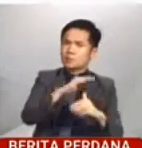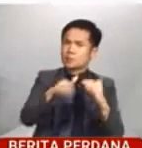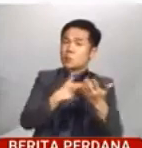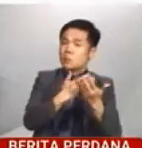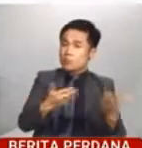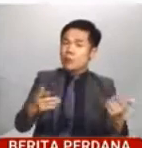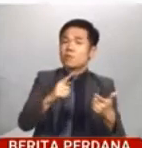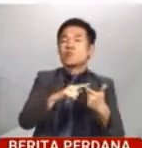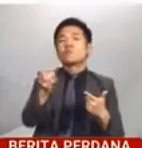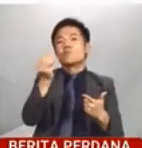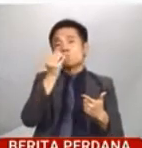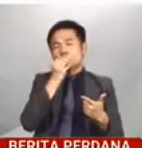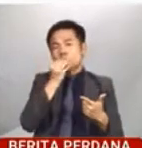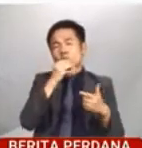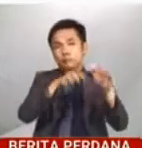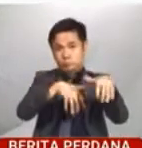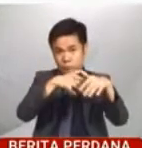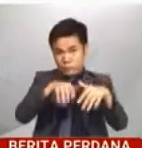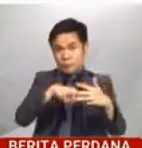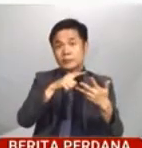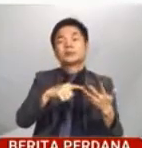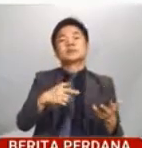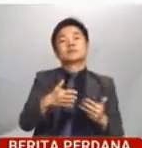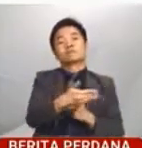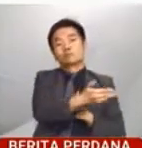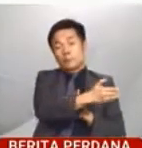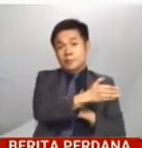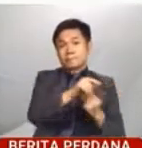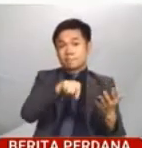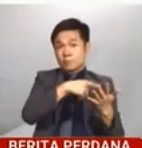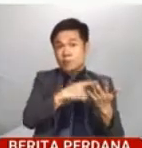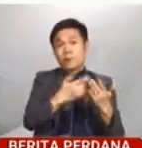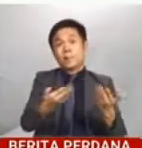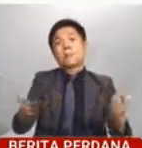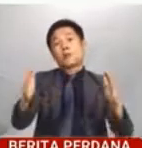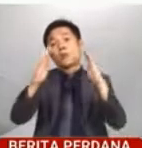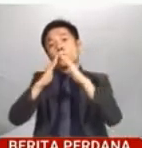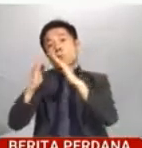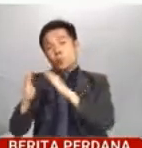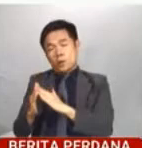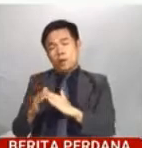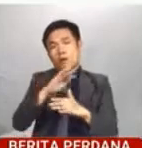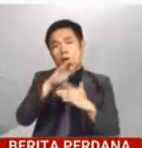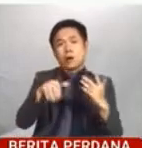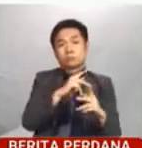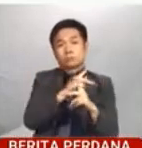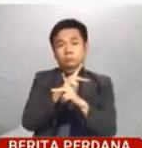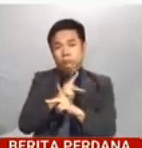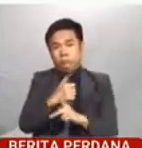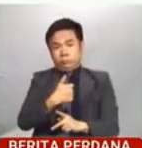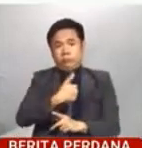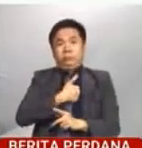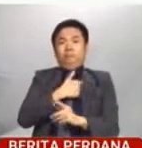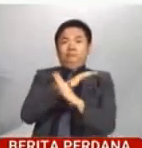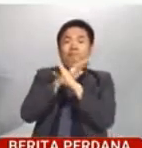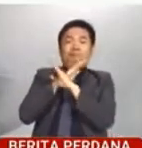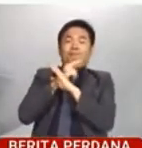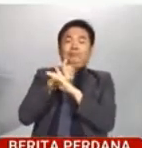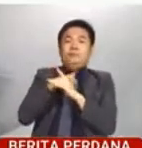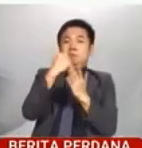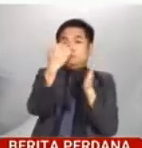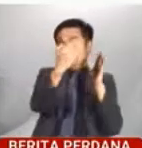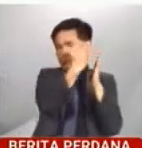makanan dan minuman pertanian serta perikanan barangan rumah juga peralatan perlindungan peribadi termasuk dalam